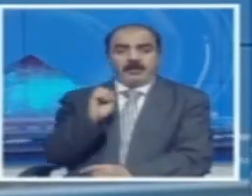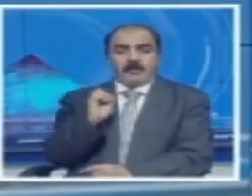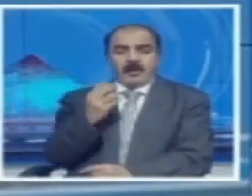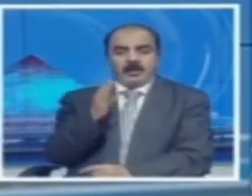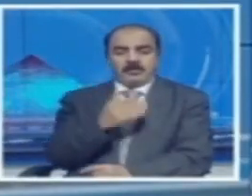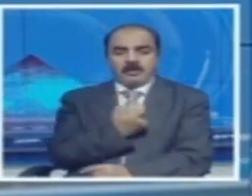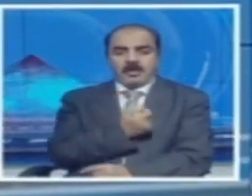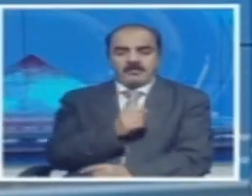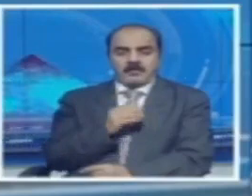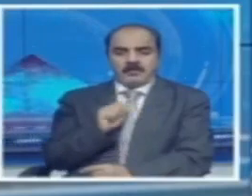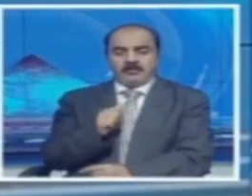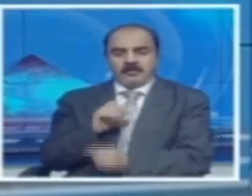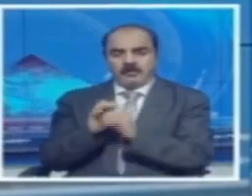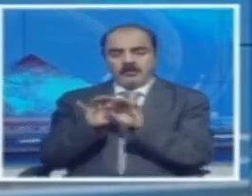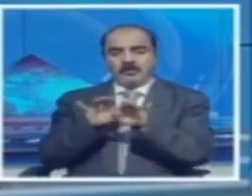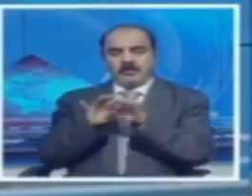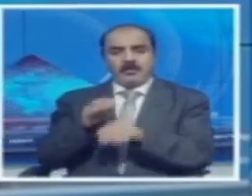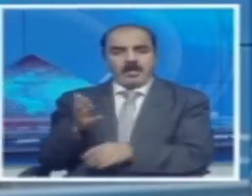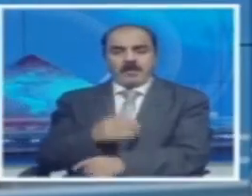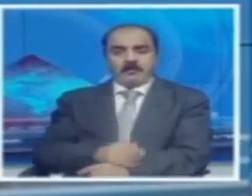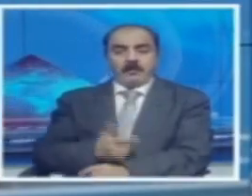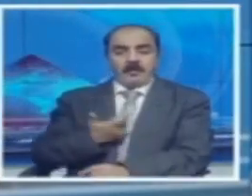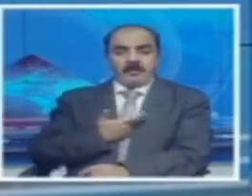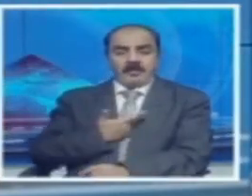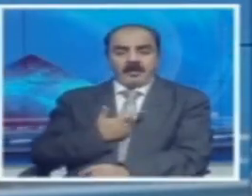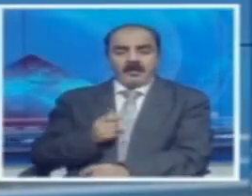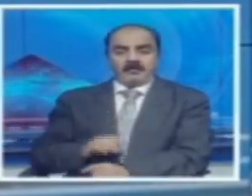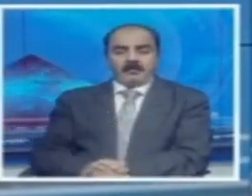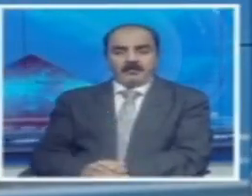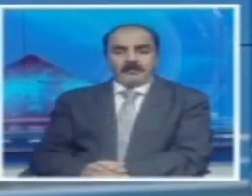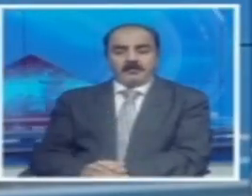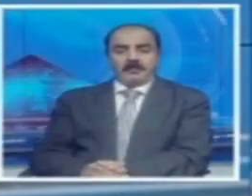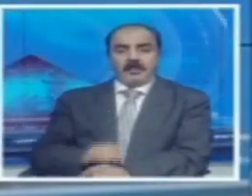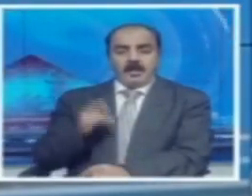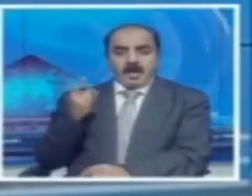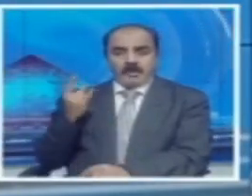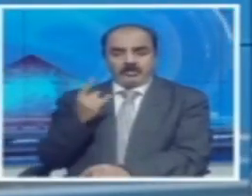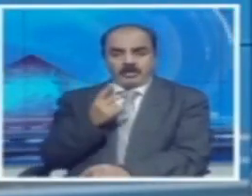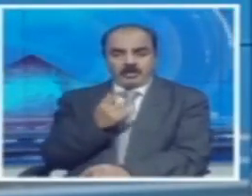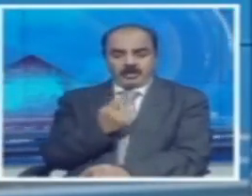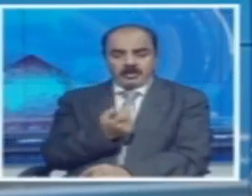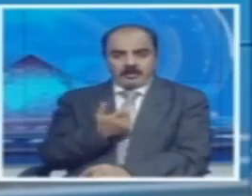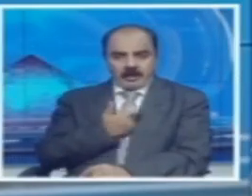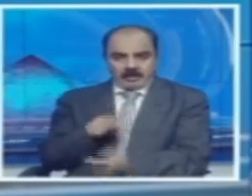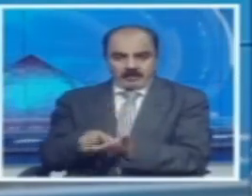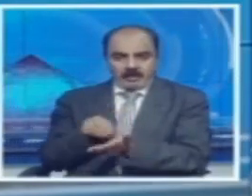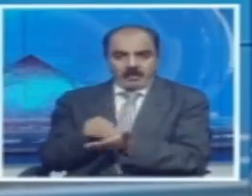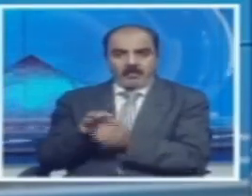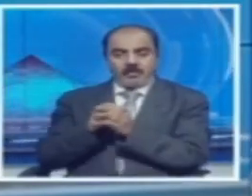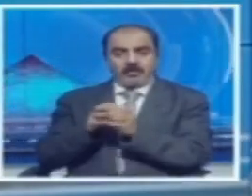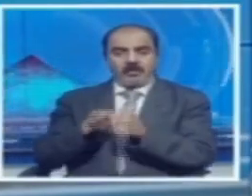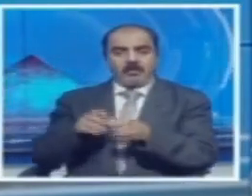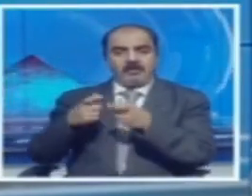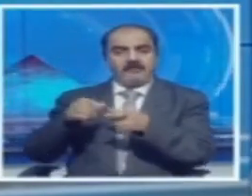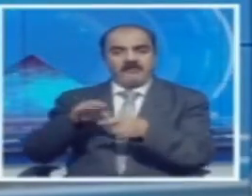وحتى يوم السبت الموافق للرابع عشر من مايو الجاري على النحو التالي. الثلاثاء الموافق للعاشر من مايو يتم إجراء